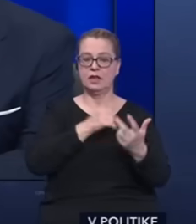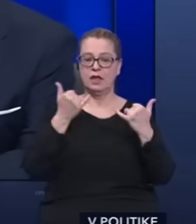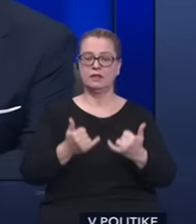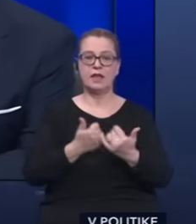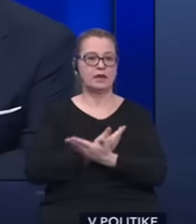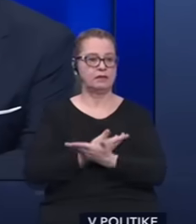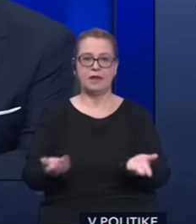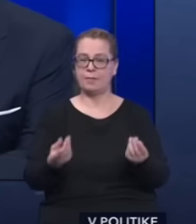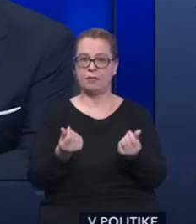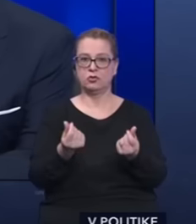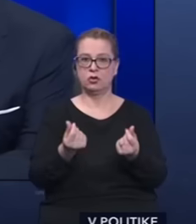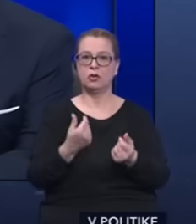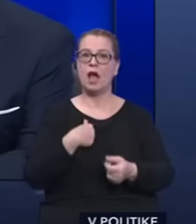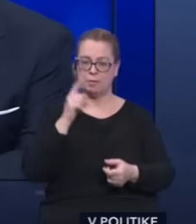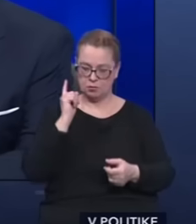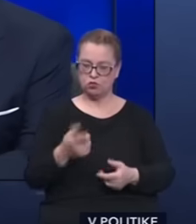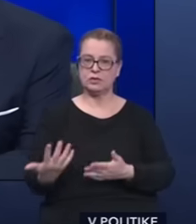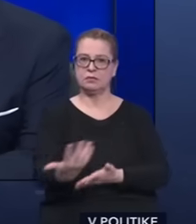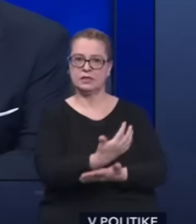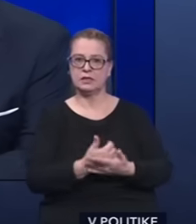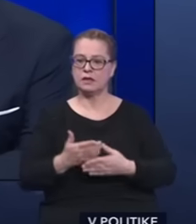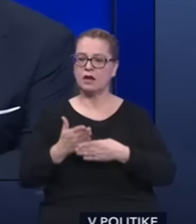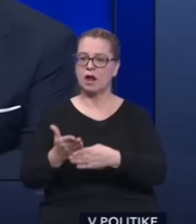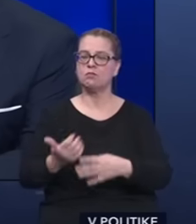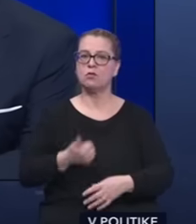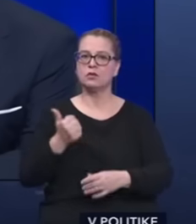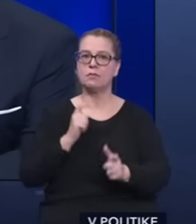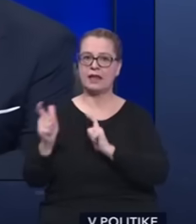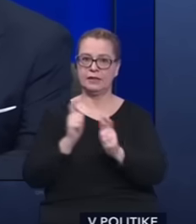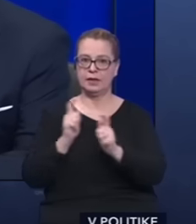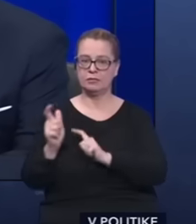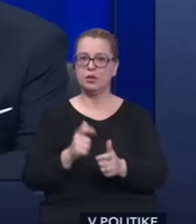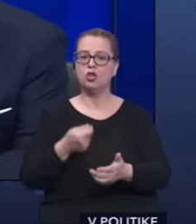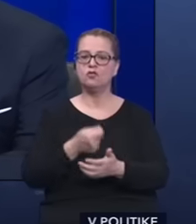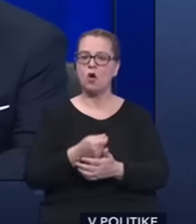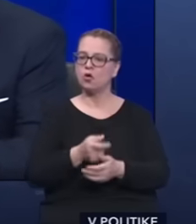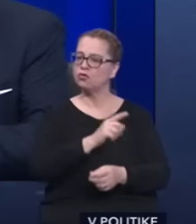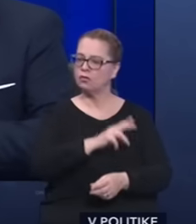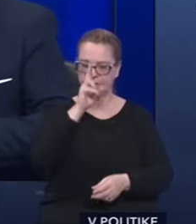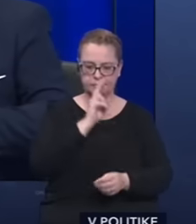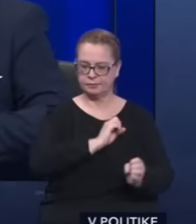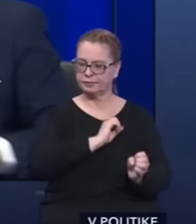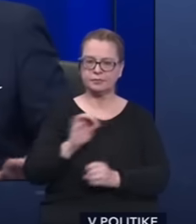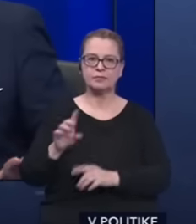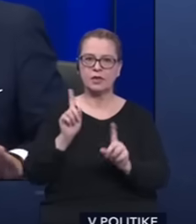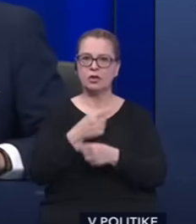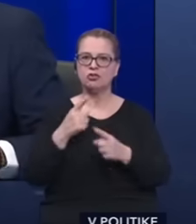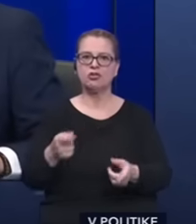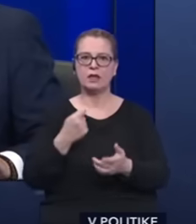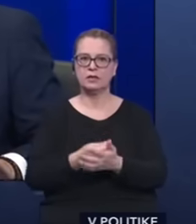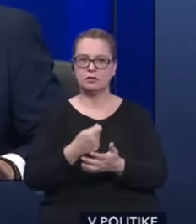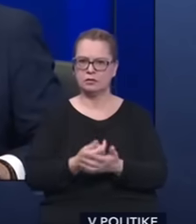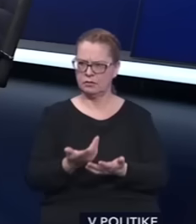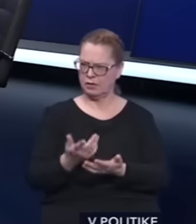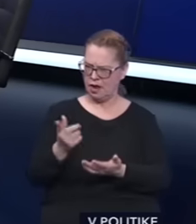mať zdroje. A musíme ich obstarať na pomoc mladým s hypotékami. Dôchodcov ste hodili cez palubu. Žiadne dôchodky. Pane Kolo,